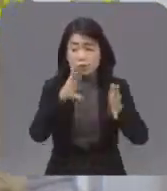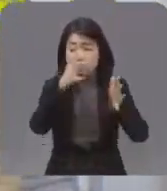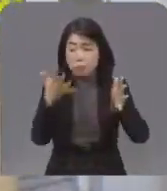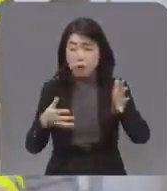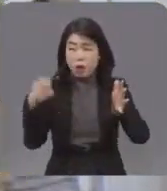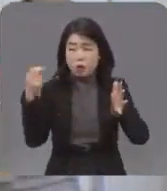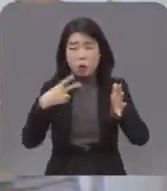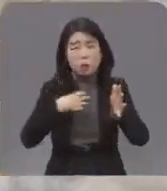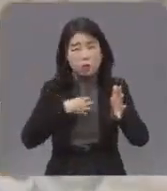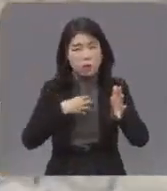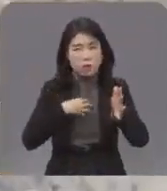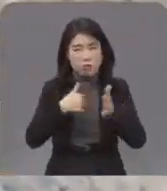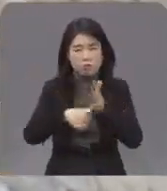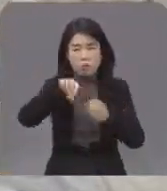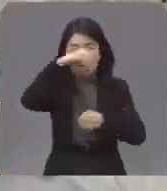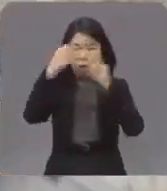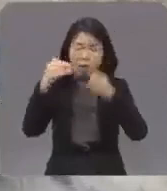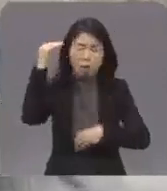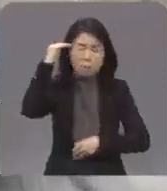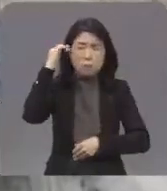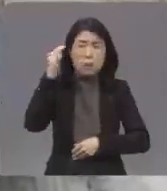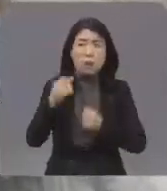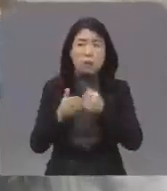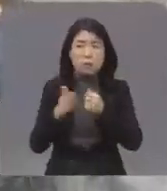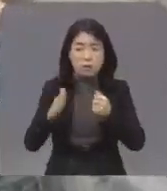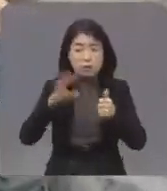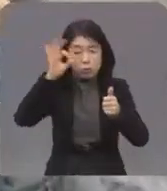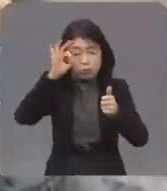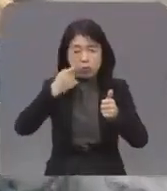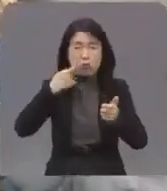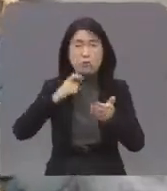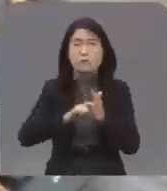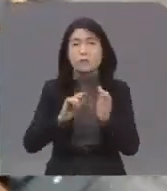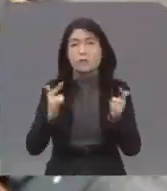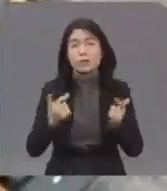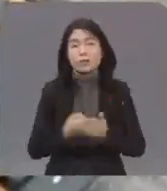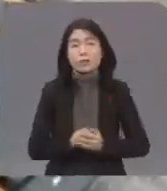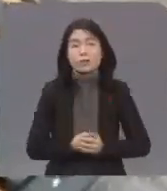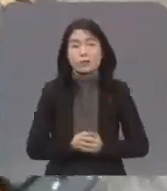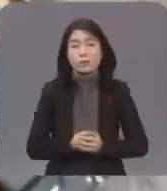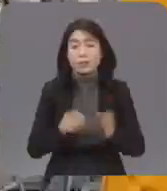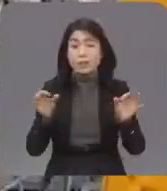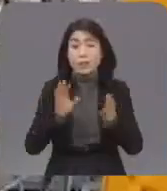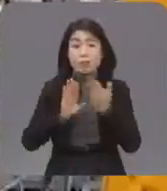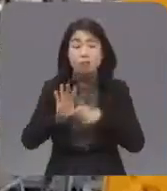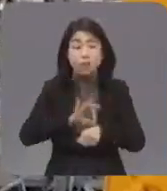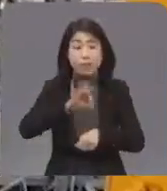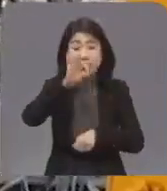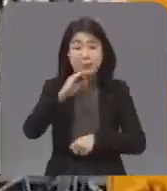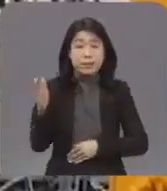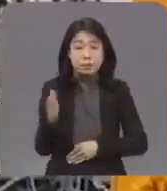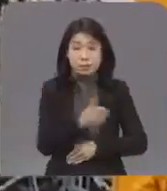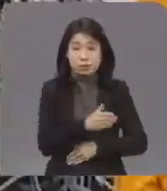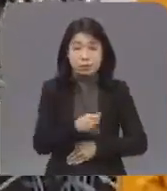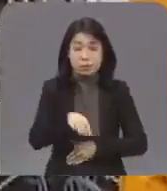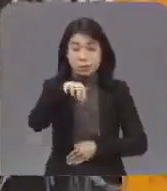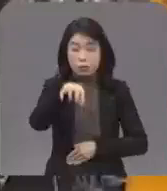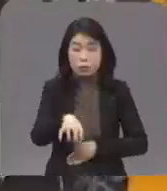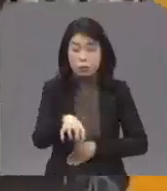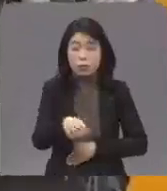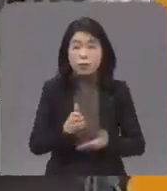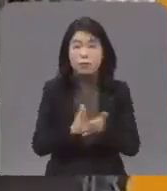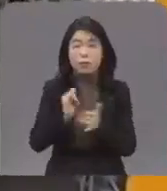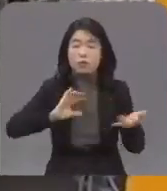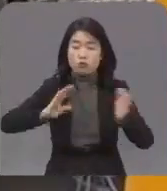있고 잔해가 아래로 떨어지는 경우가 잦아 수색이 쉽지는 않은 상황입니다. 잠시 뒤인 오전 10시부터는 현장에서